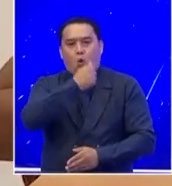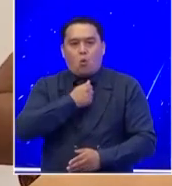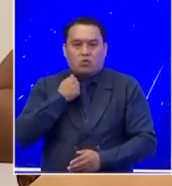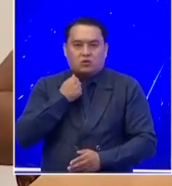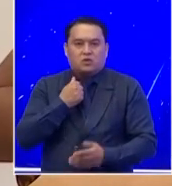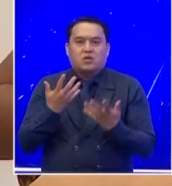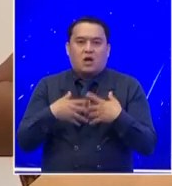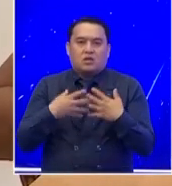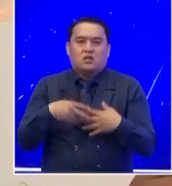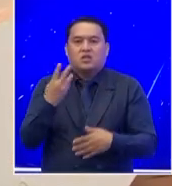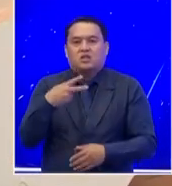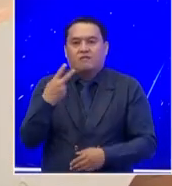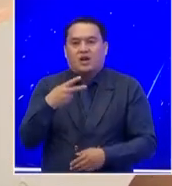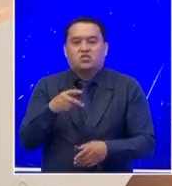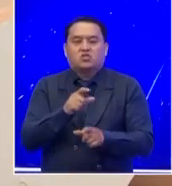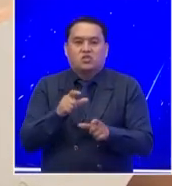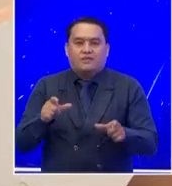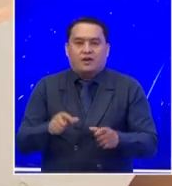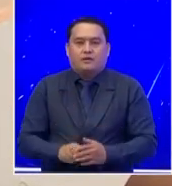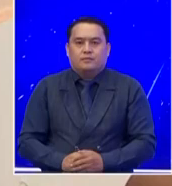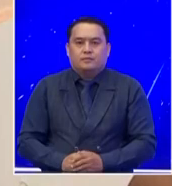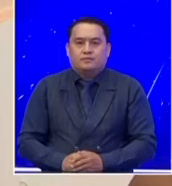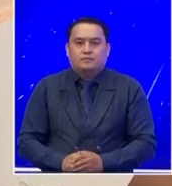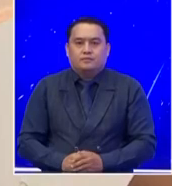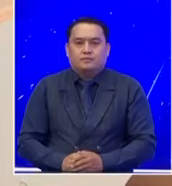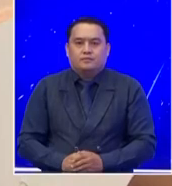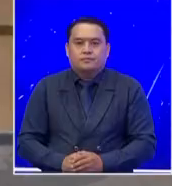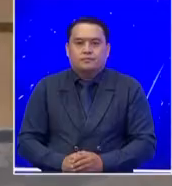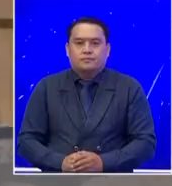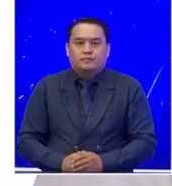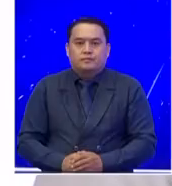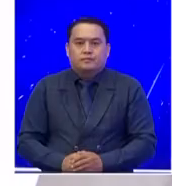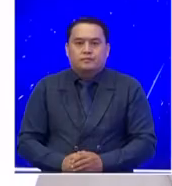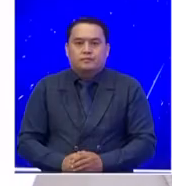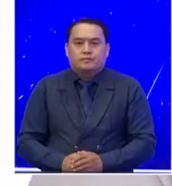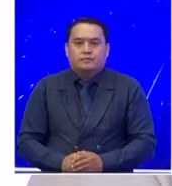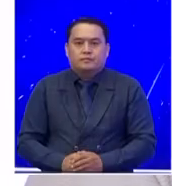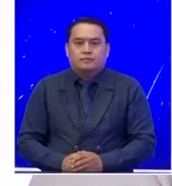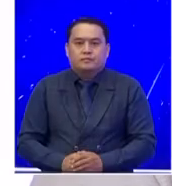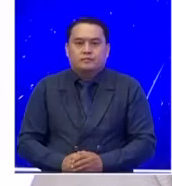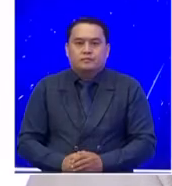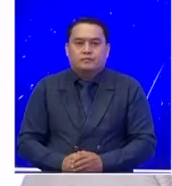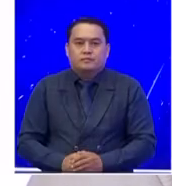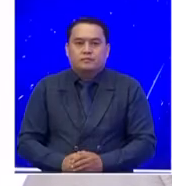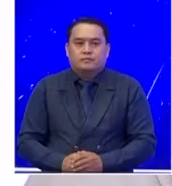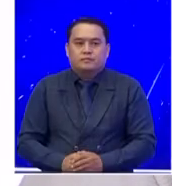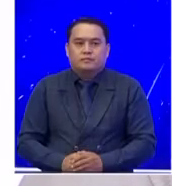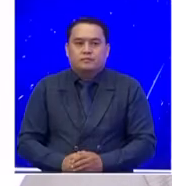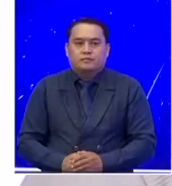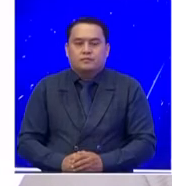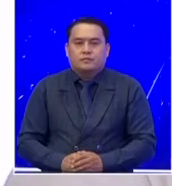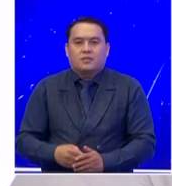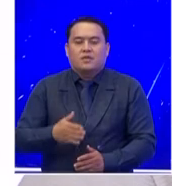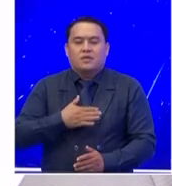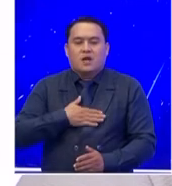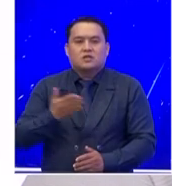и насчитывает более 20 членов. Бабаларымыз. Наши